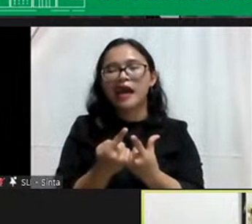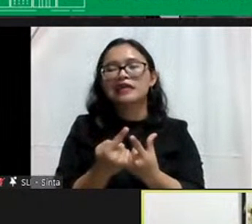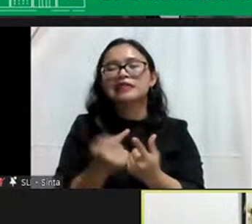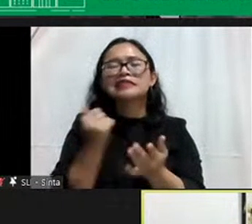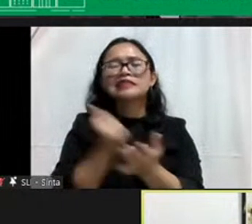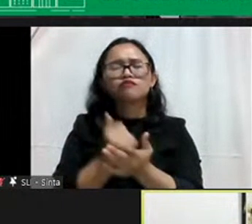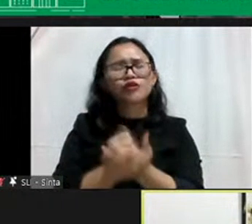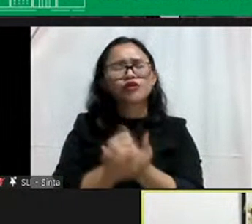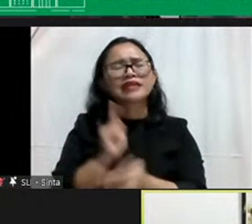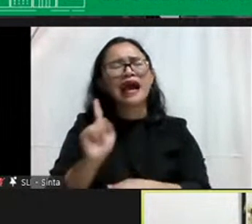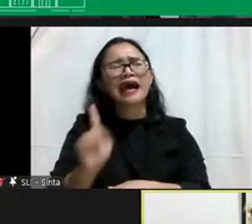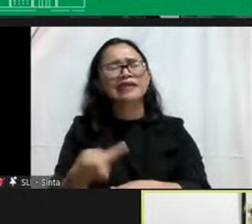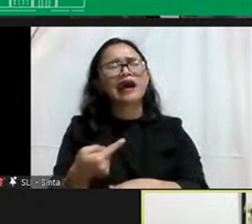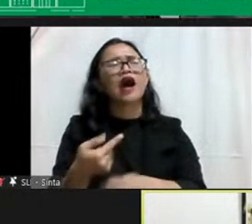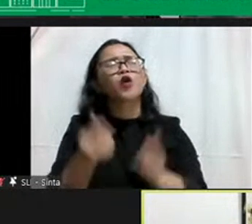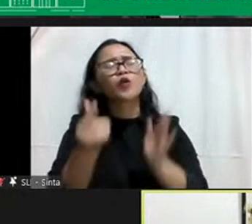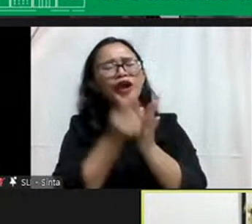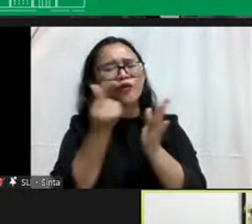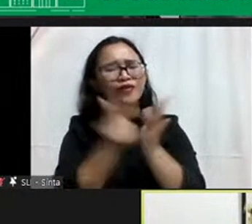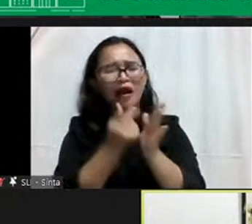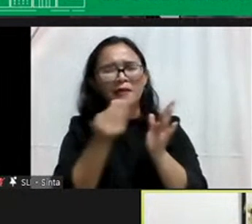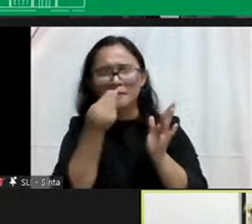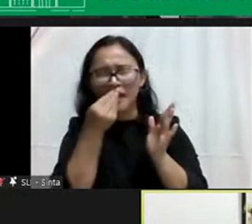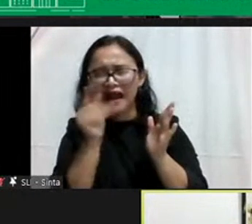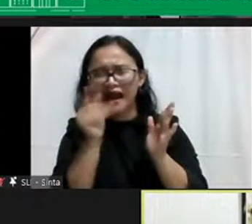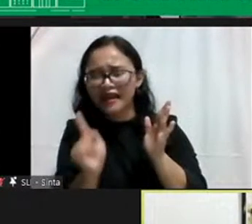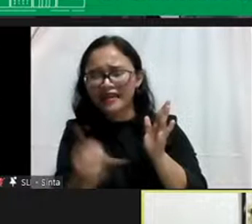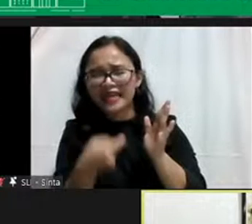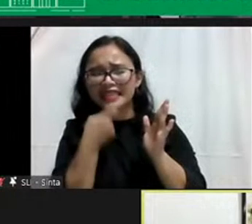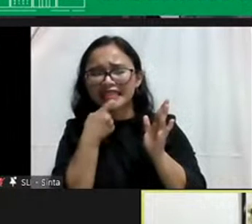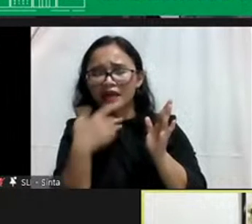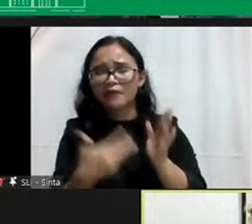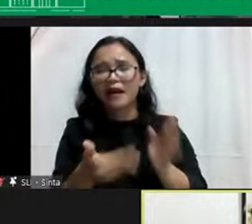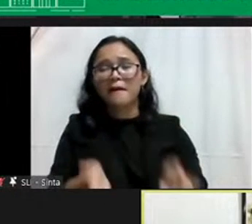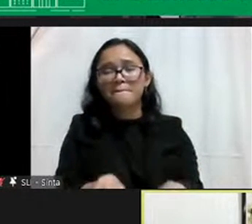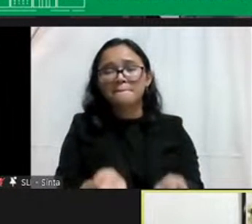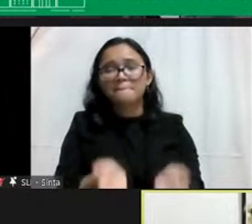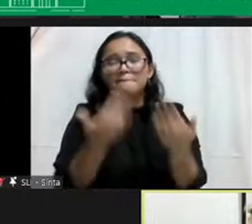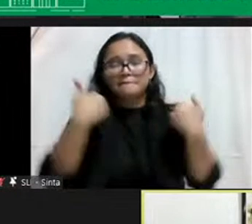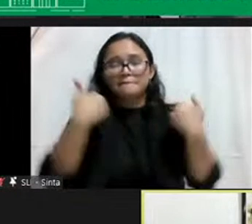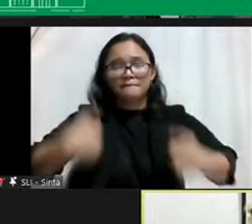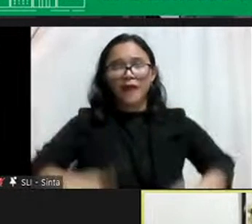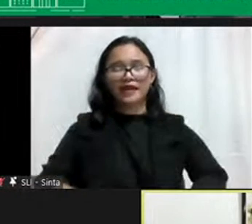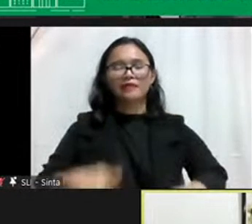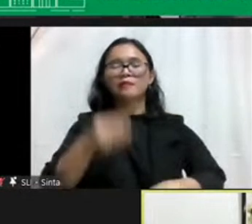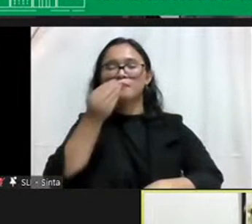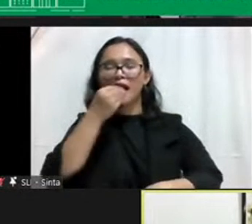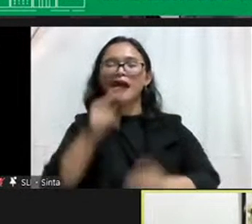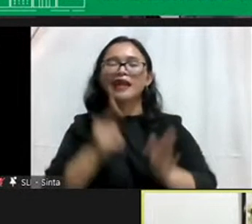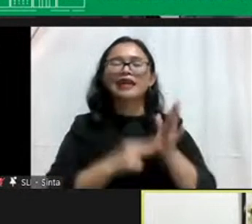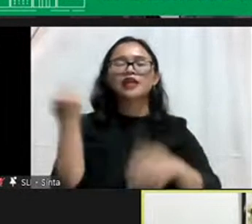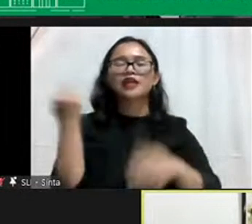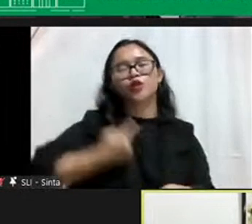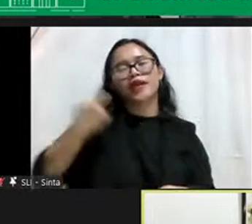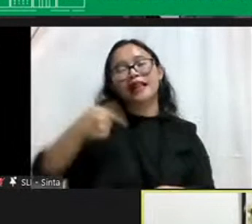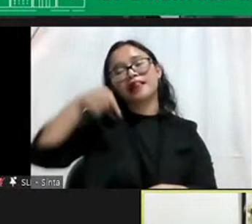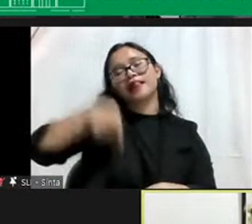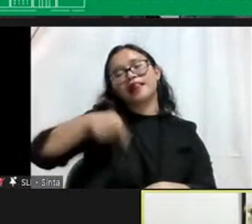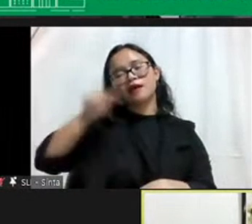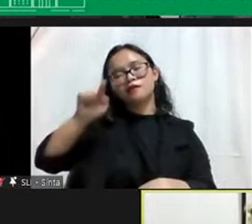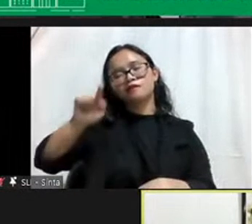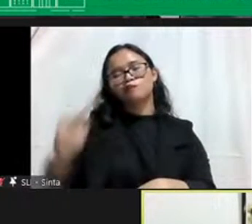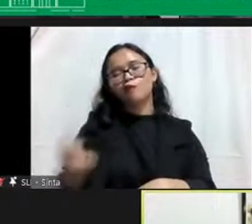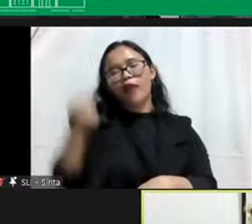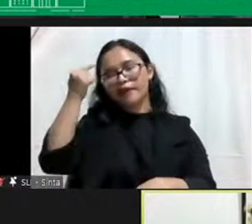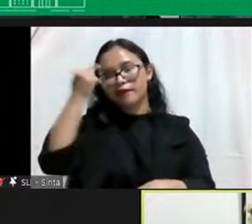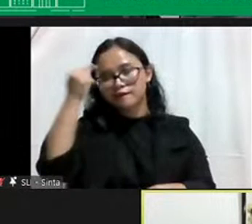undang-undang pangan untuk membentuk yang disebut sebagai badan pangan nasional yang saat ini juga sedang diodok Git sebetulnya dan sama